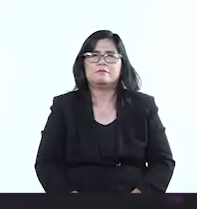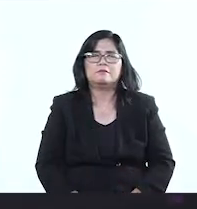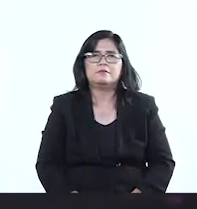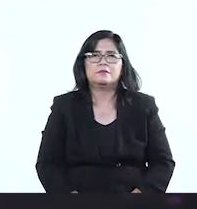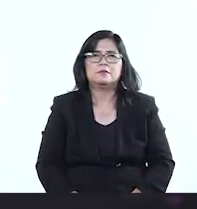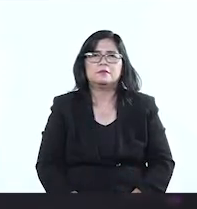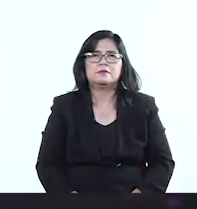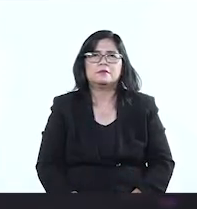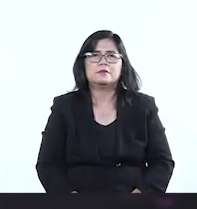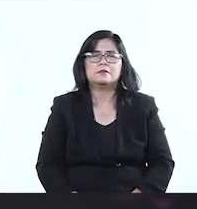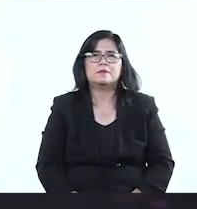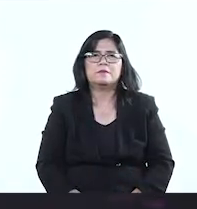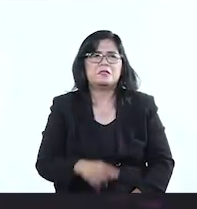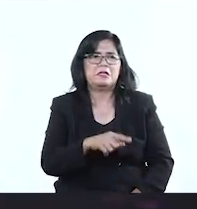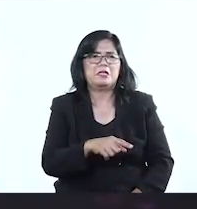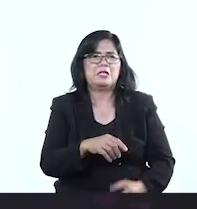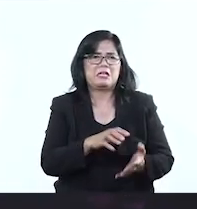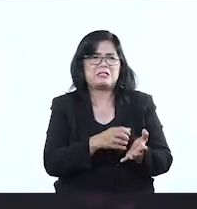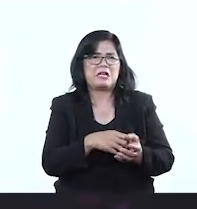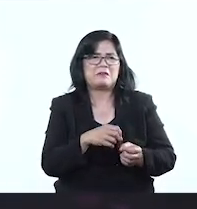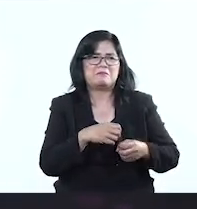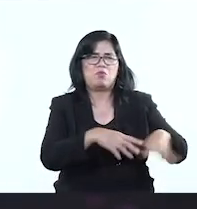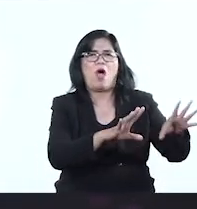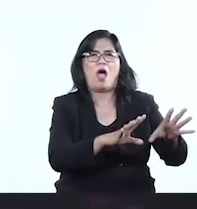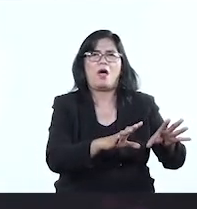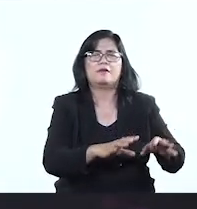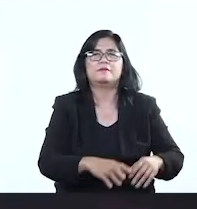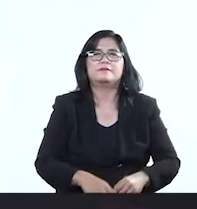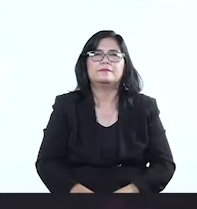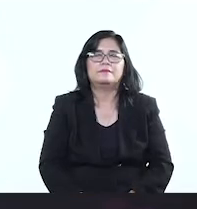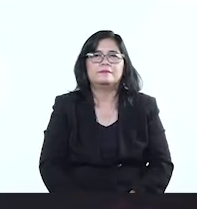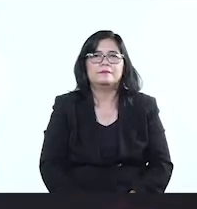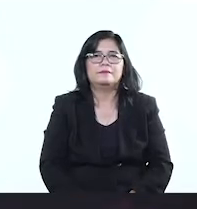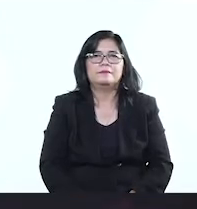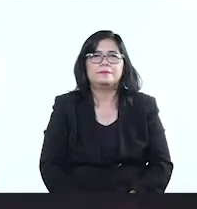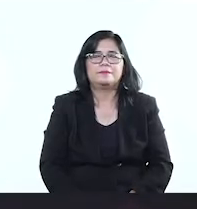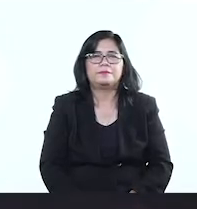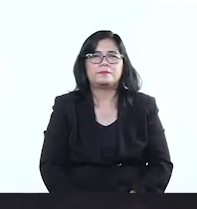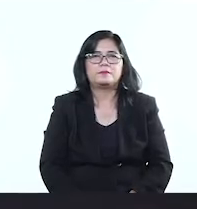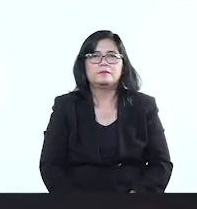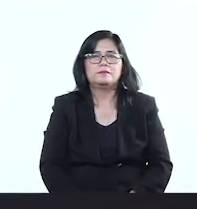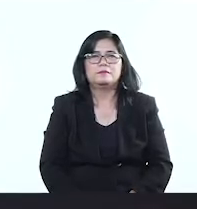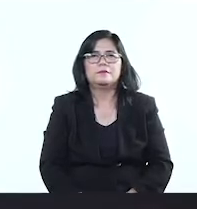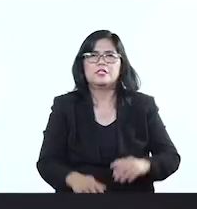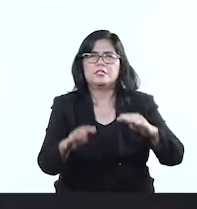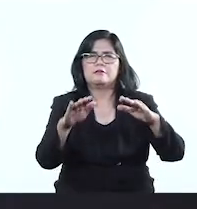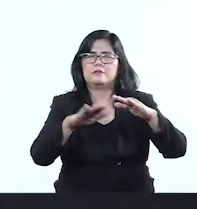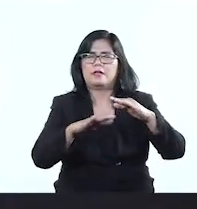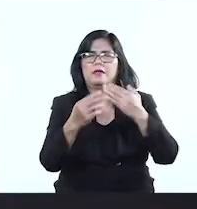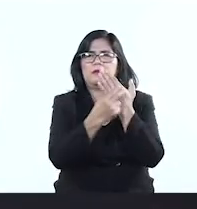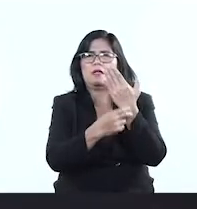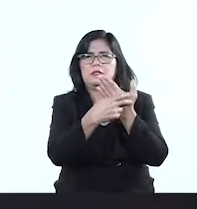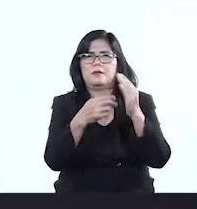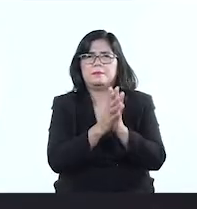Got Talent jiwamu Kini engkau baik Hai Kenken tandon Alkitab jelas apa yang kamu tidak ingin orang lain perbuat kepadamu jangan berbuat kepada